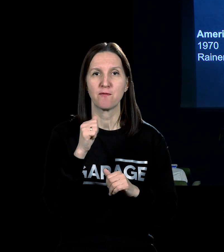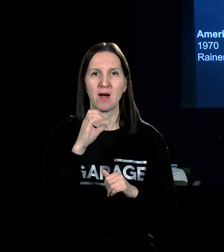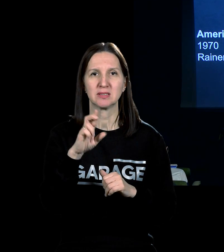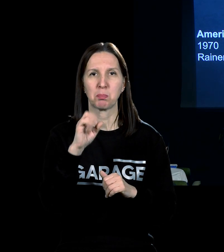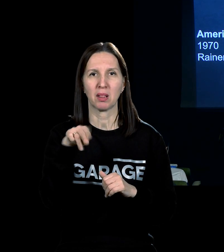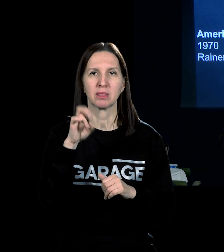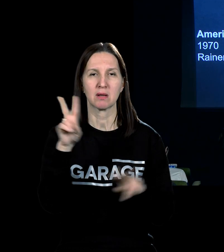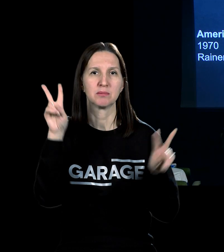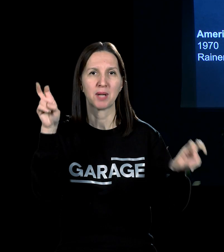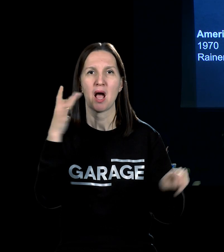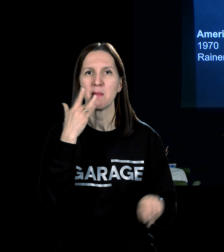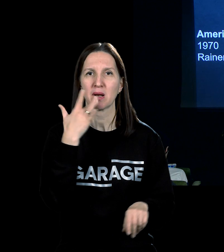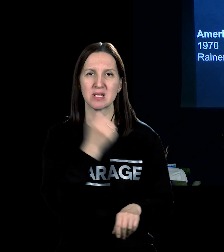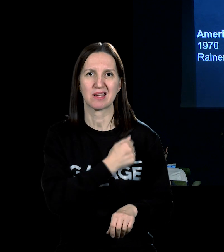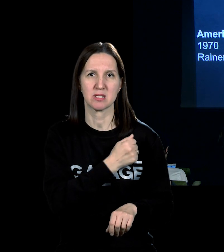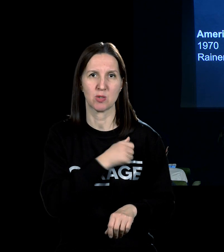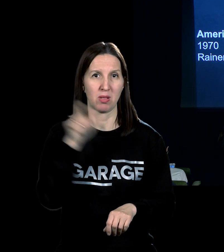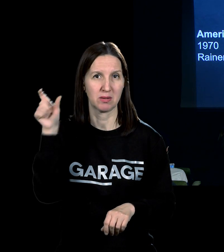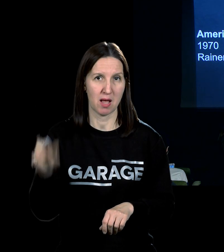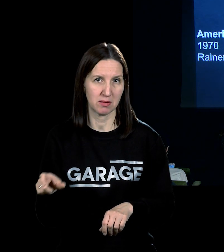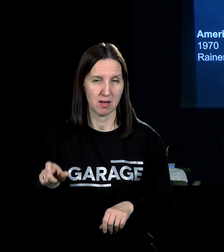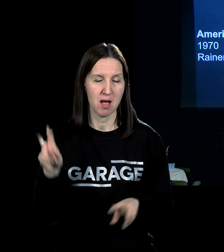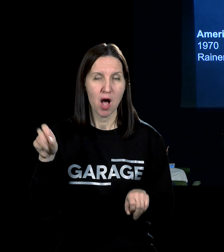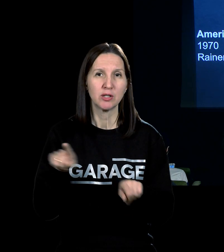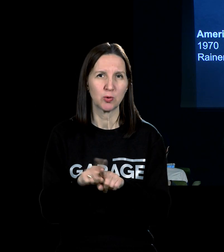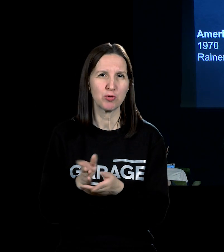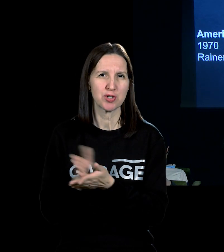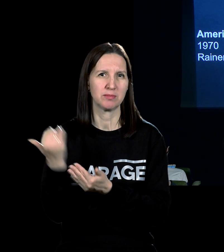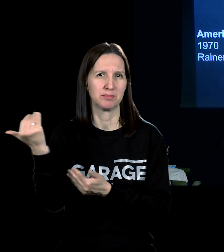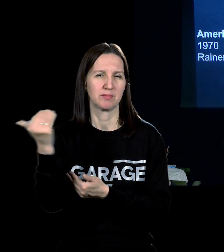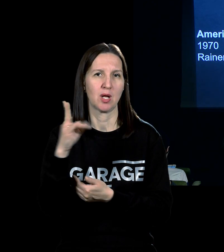Тоже вариант, тоже версия нуара. А это история про